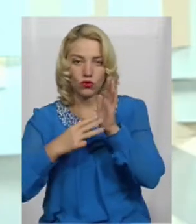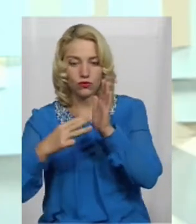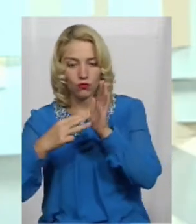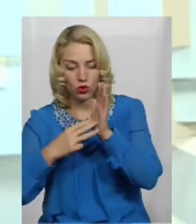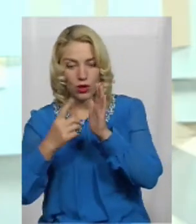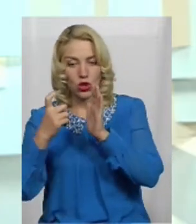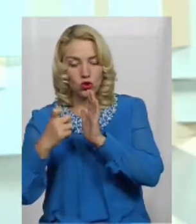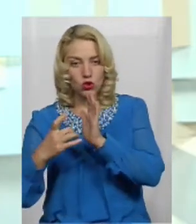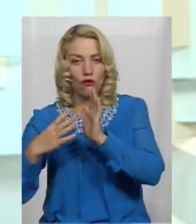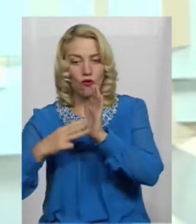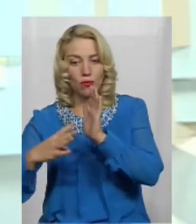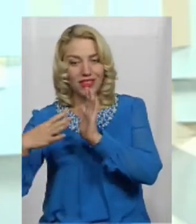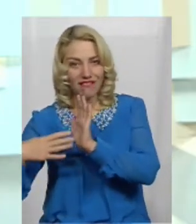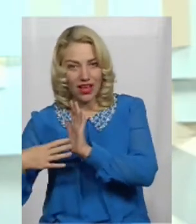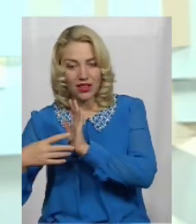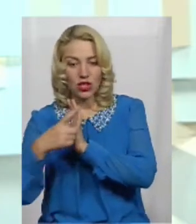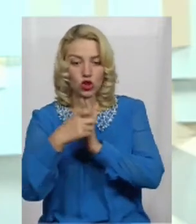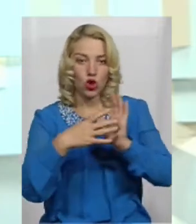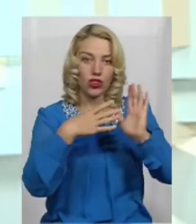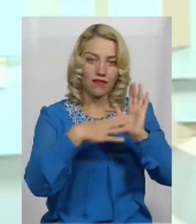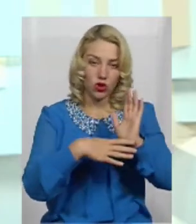189-му та 190-му округах на черзі